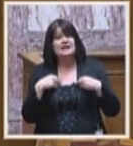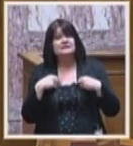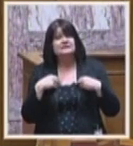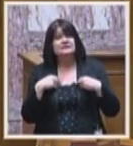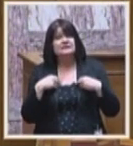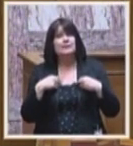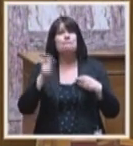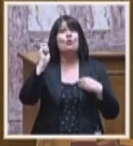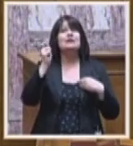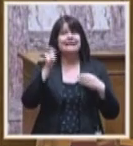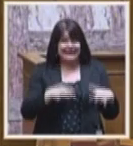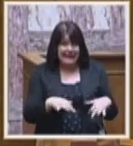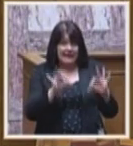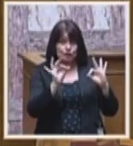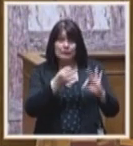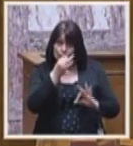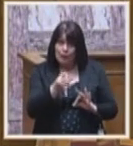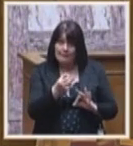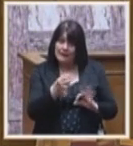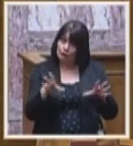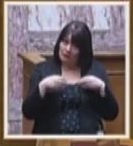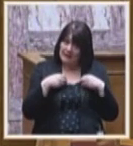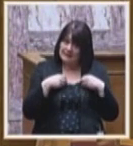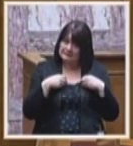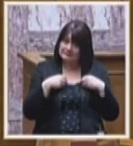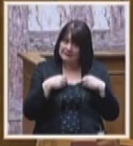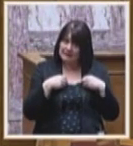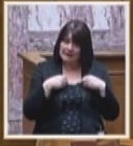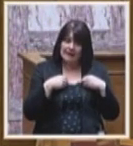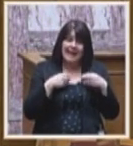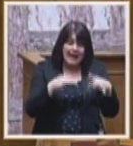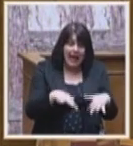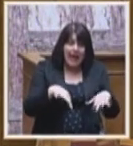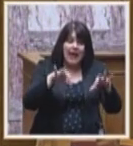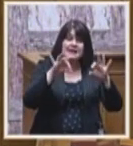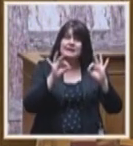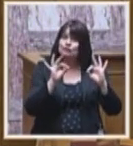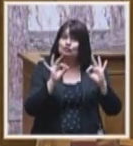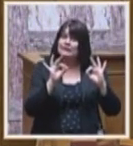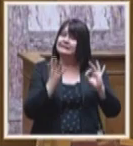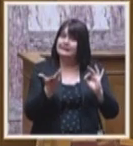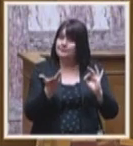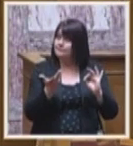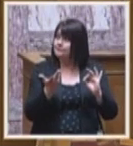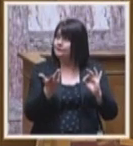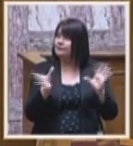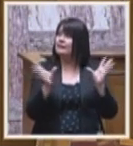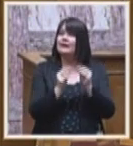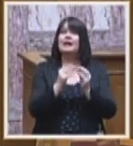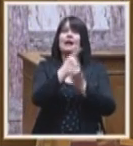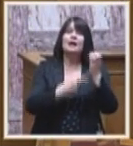της πολιτικής μας? Αποδέχεστε ότι το σημείο αφετηρίας της πολιτικής μας σε ό,τι αφορά τα δημοσιονομικά είναι